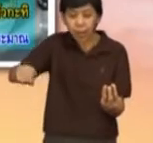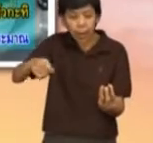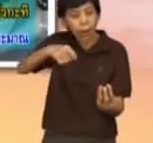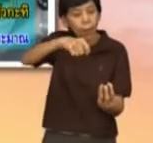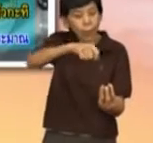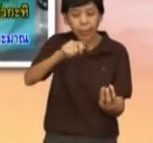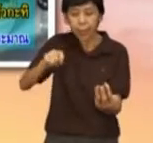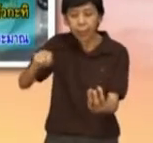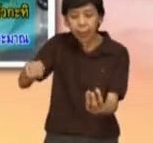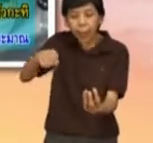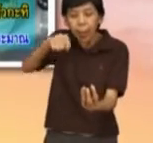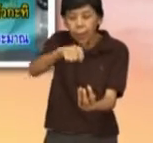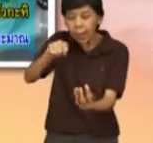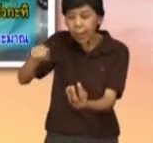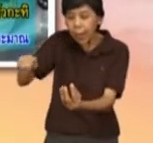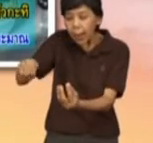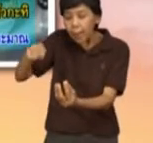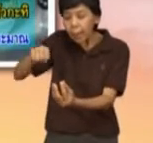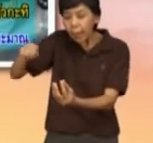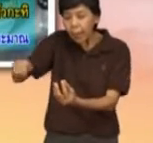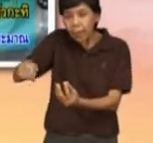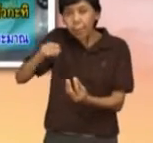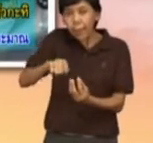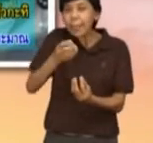หยดหยดเอา ใช่